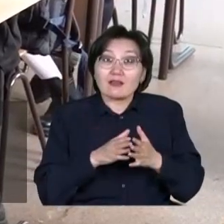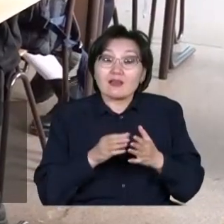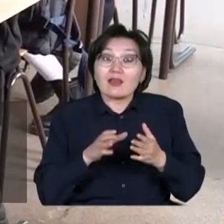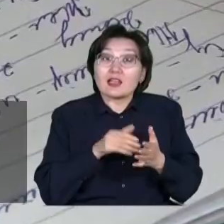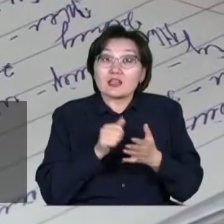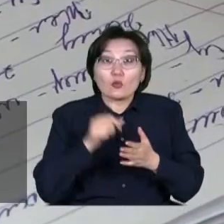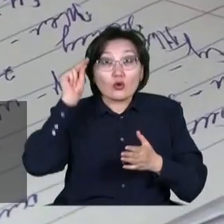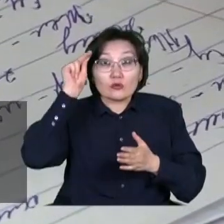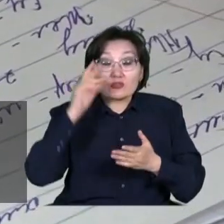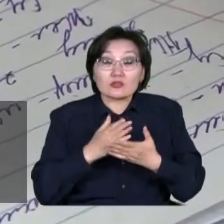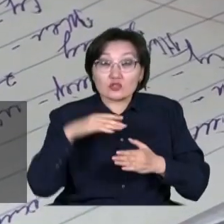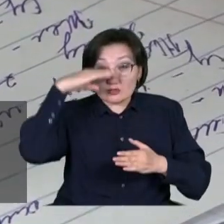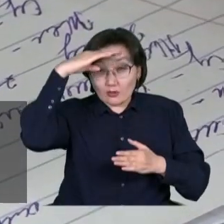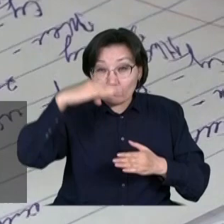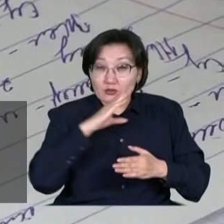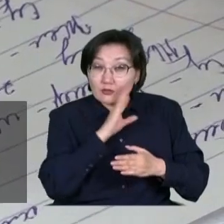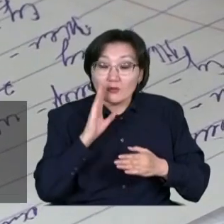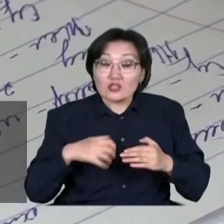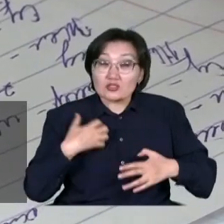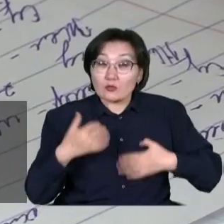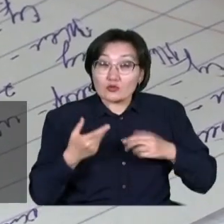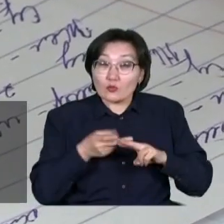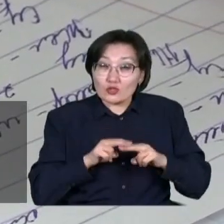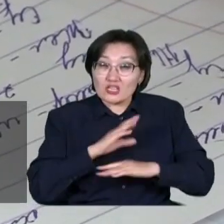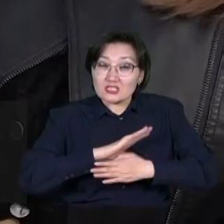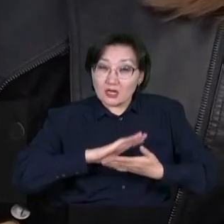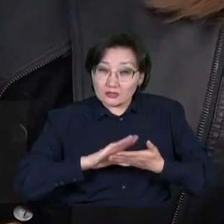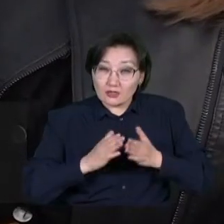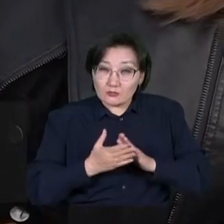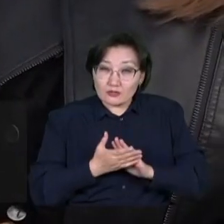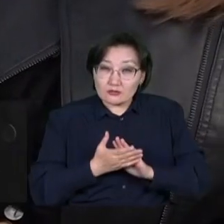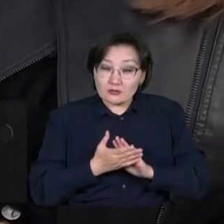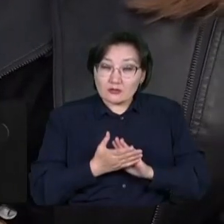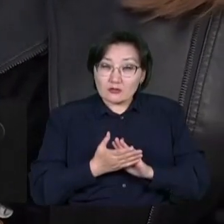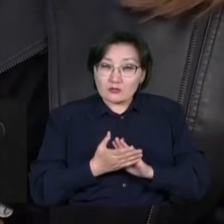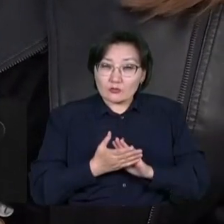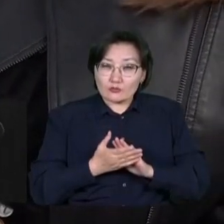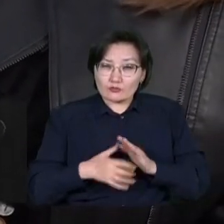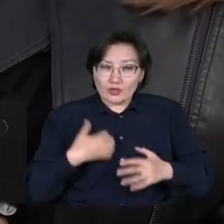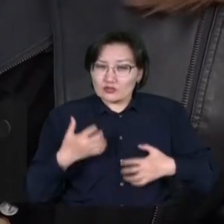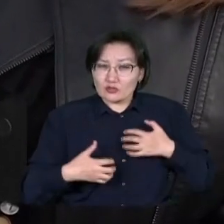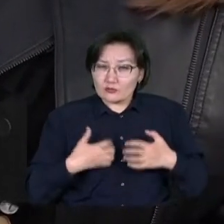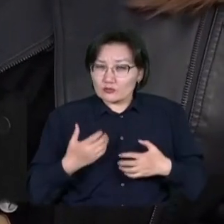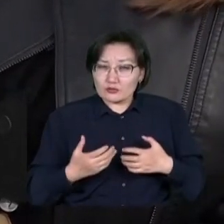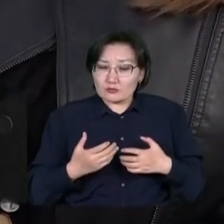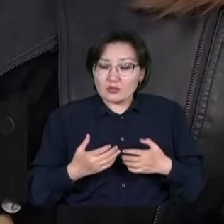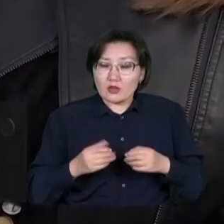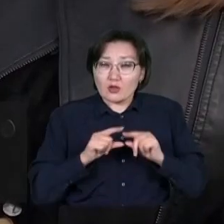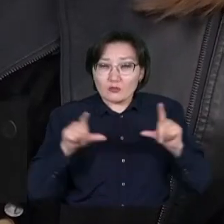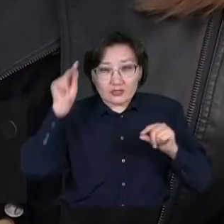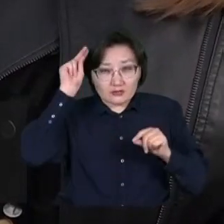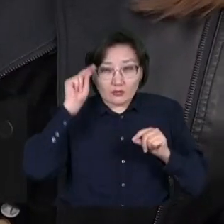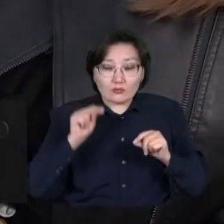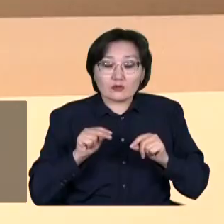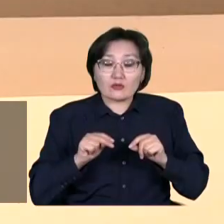жатқан көрінеді. Ата-аналардың түн ұйқысын 4 бөлгенде міне осы жағдай. Есіміз шығып қалдық. Тіпті мына енді мектепке де